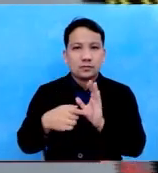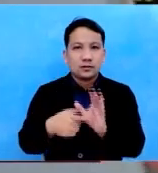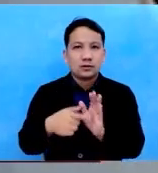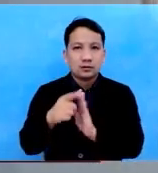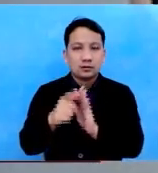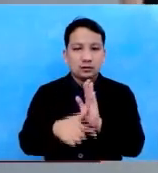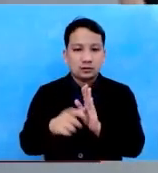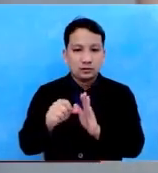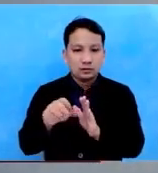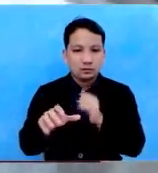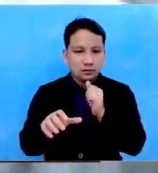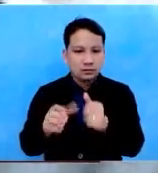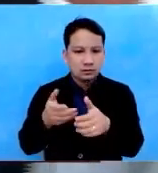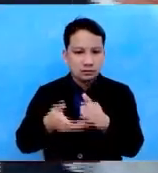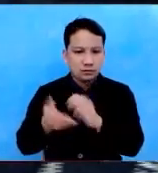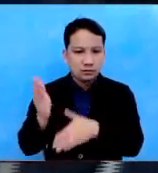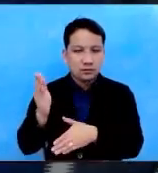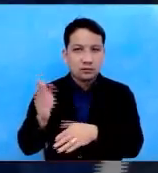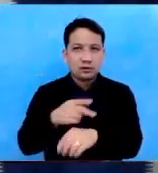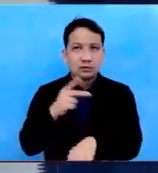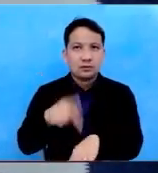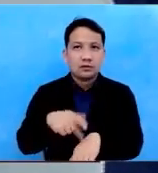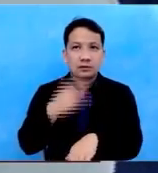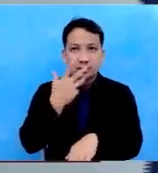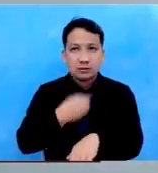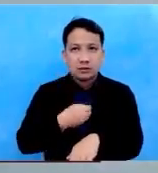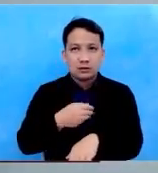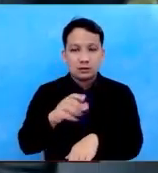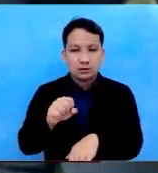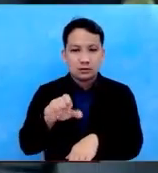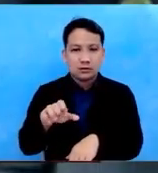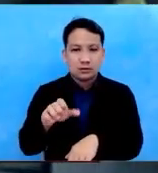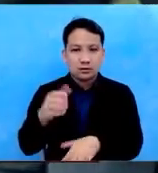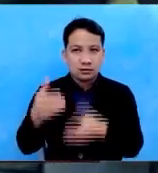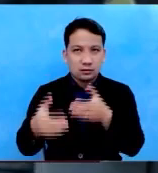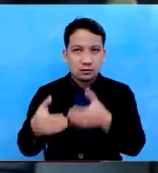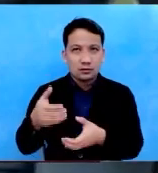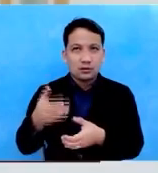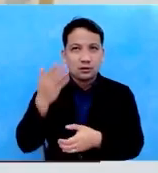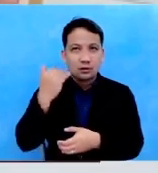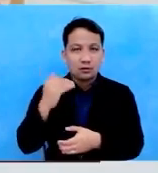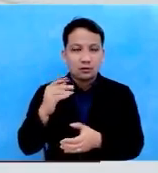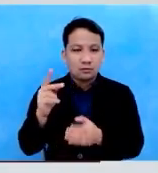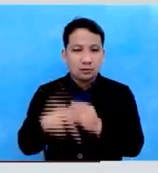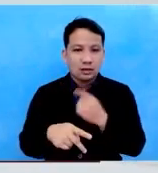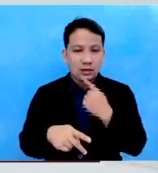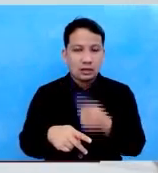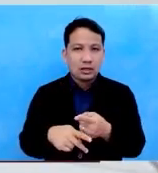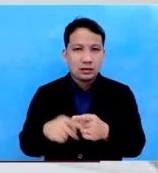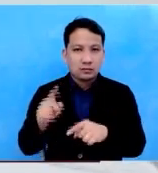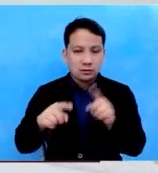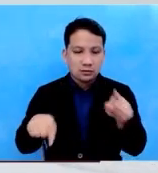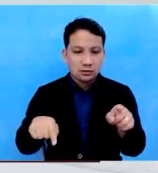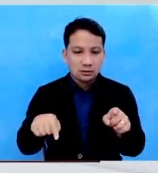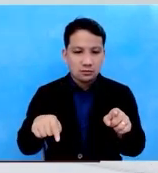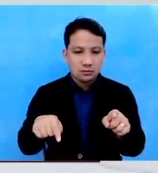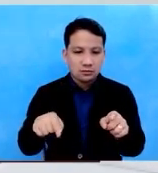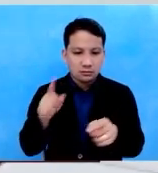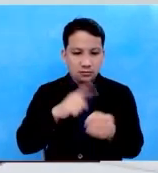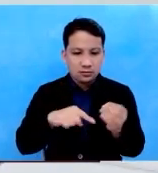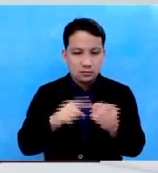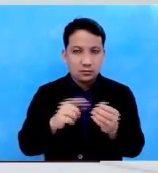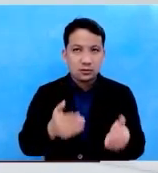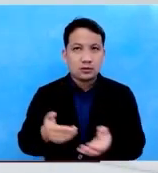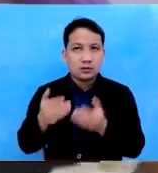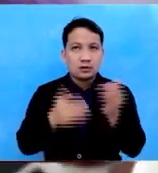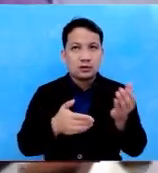pwedeng mapaalis ng bansa ang sino mang may kaso sa korte. Ang problema, modus daw ng ilang illegal aliens na sampahan ng kaso